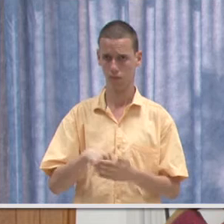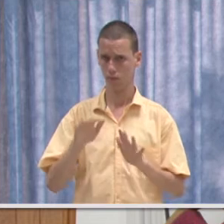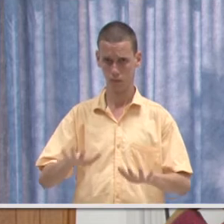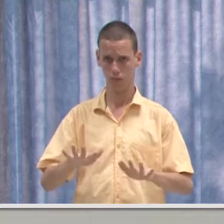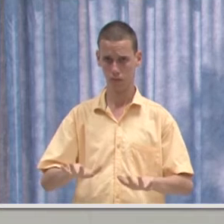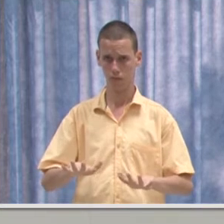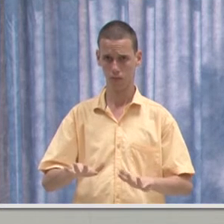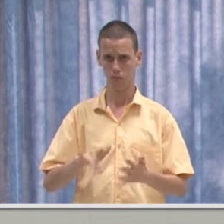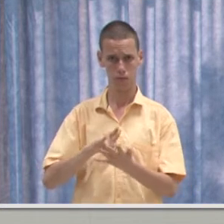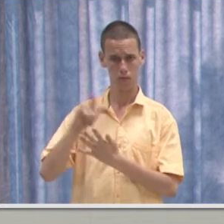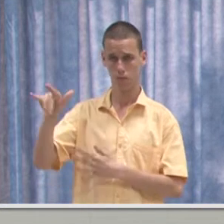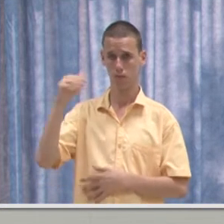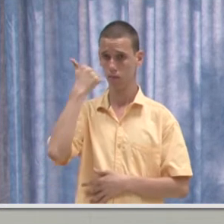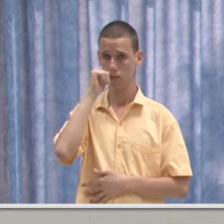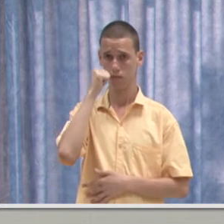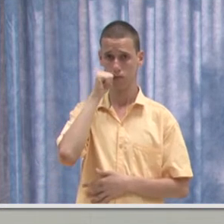N'a pas une question, Côte Will?